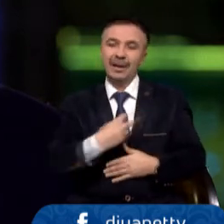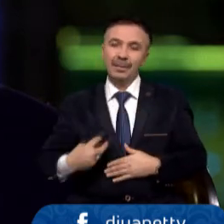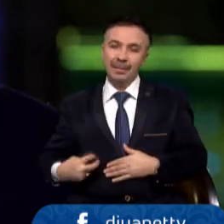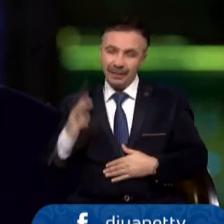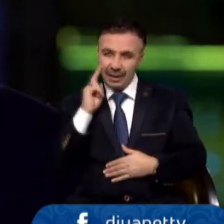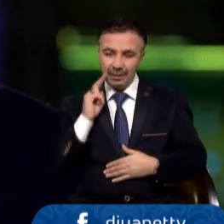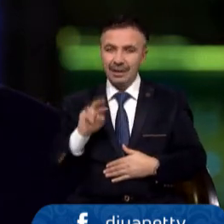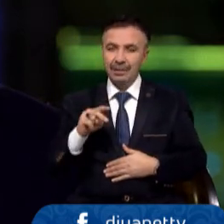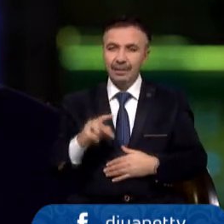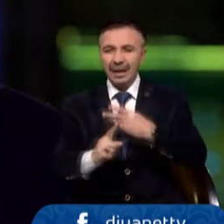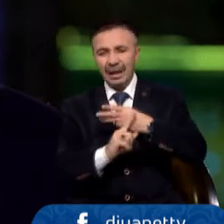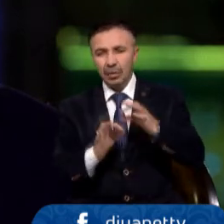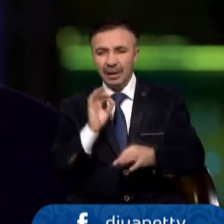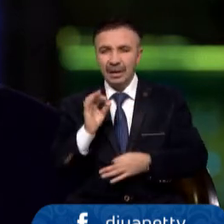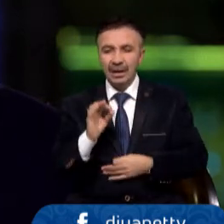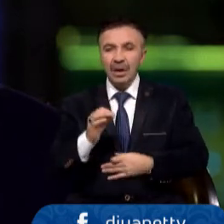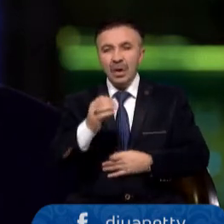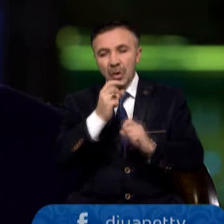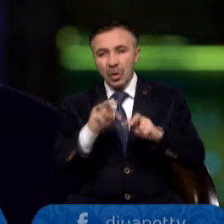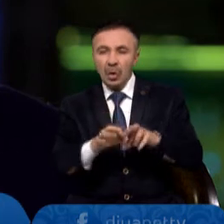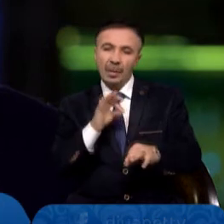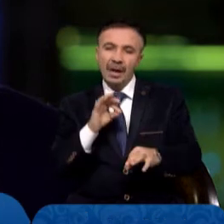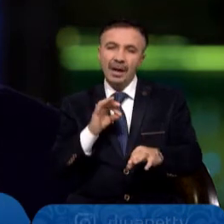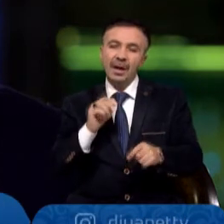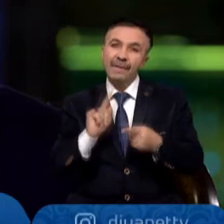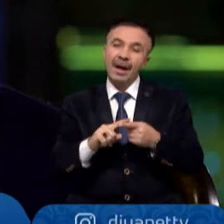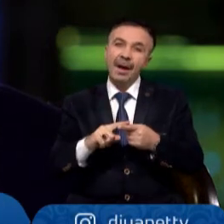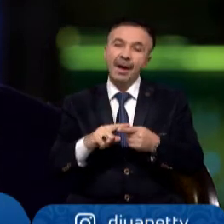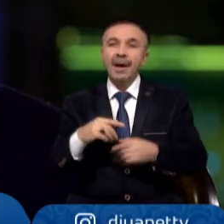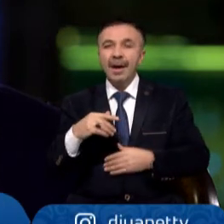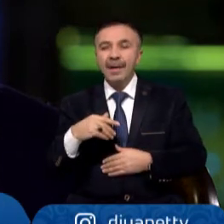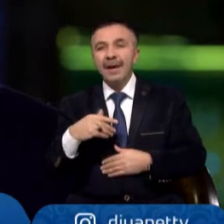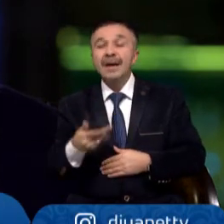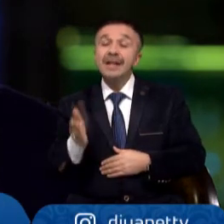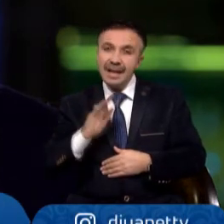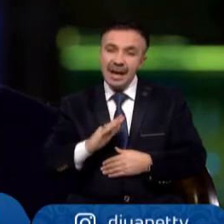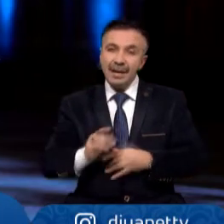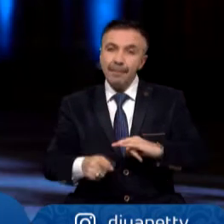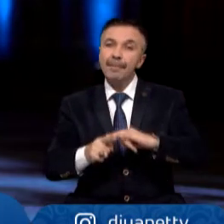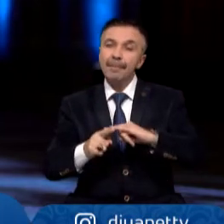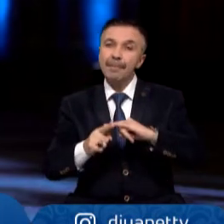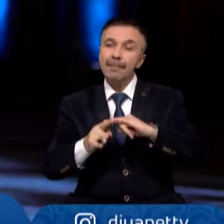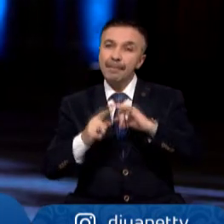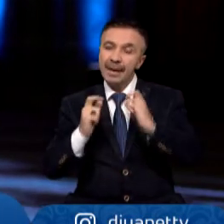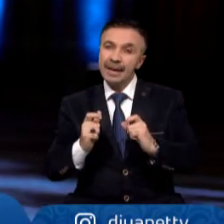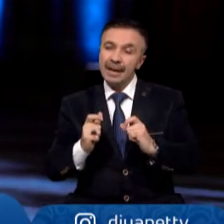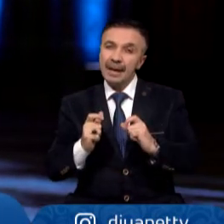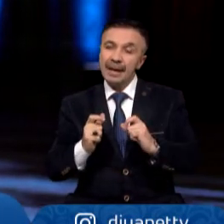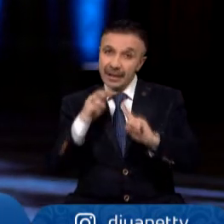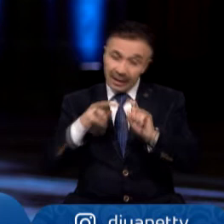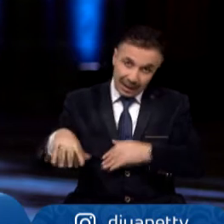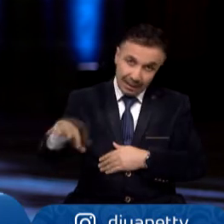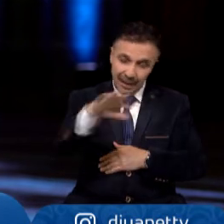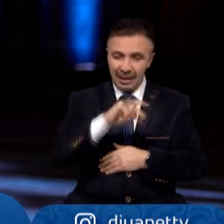Efendimiz gibi Ebubekir Ömer ve diğer Mekkeli sahabiler gibi Kureyş